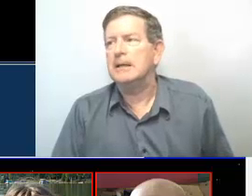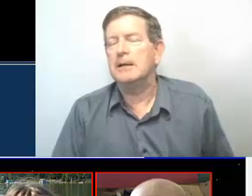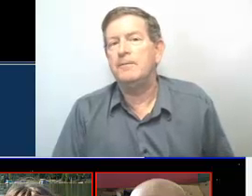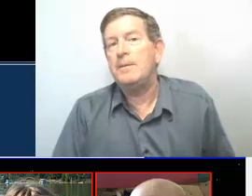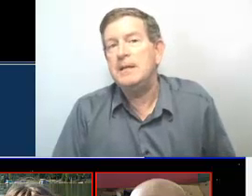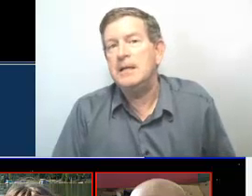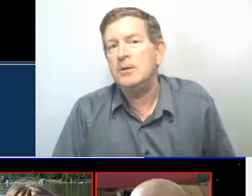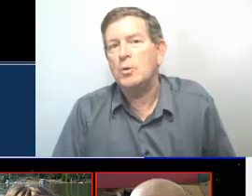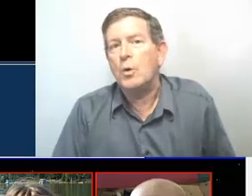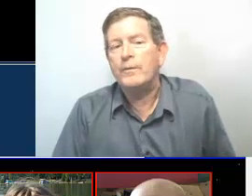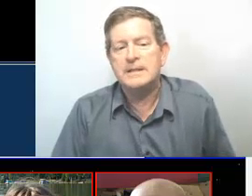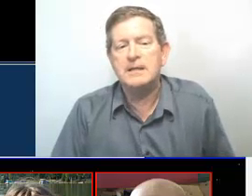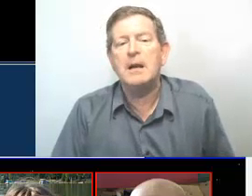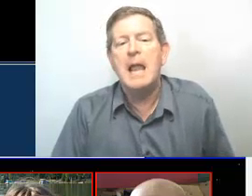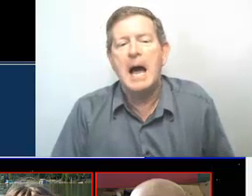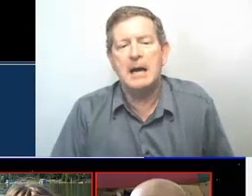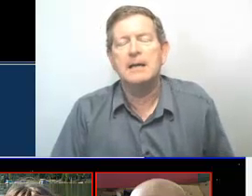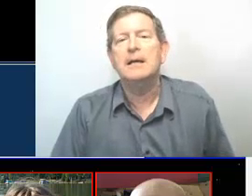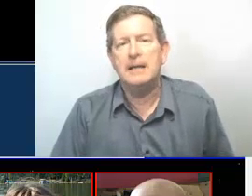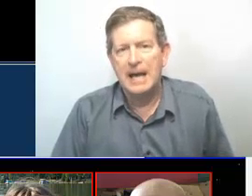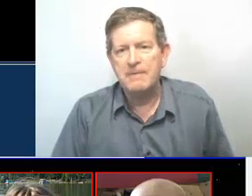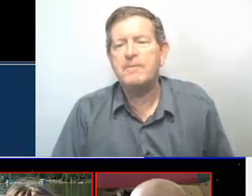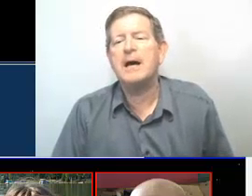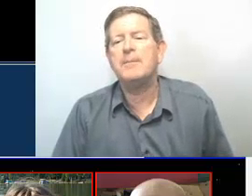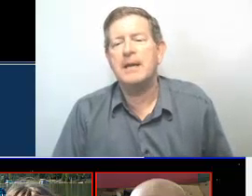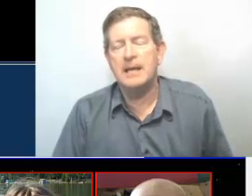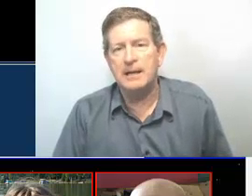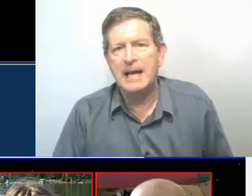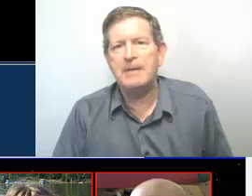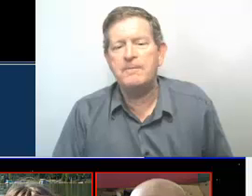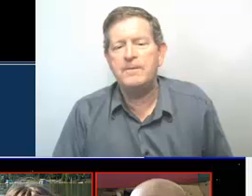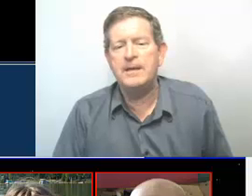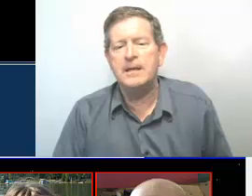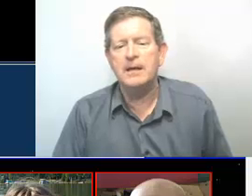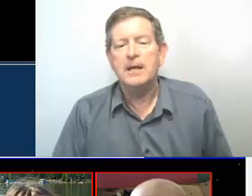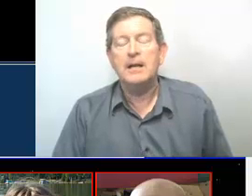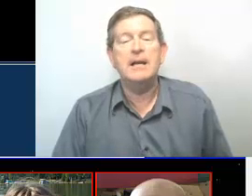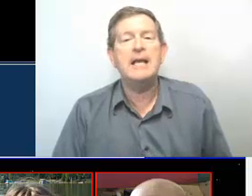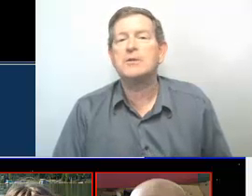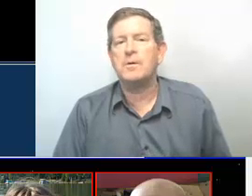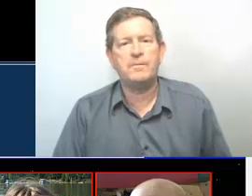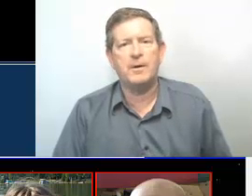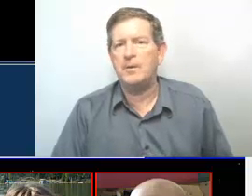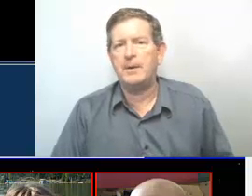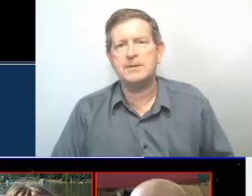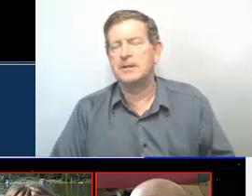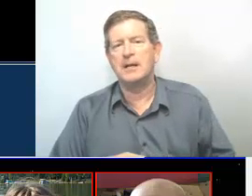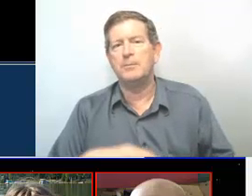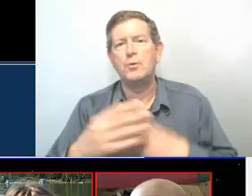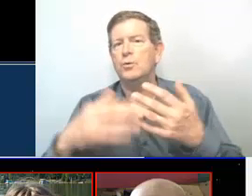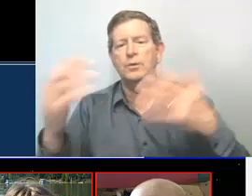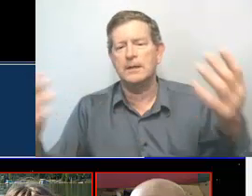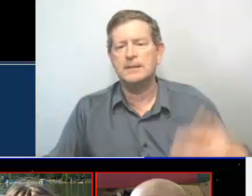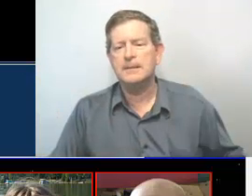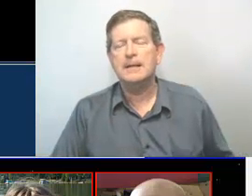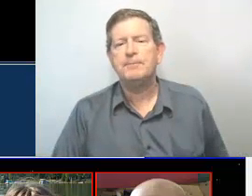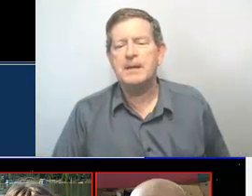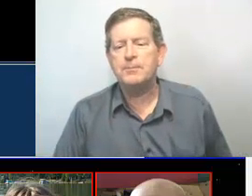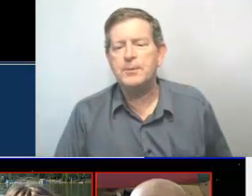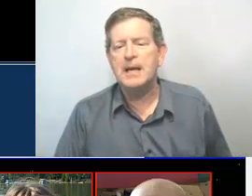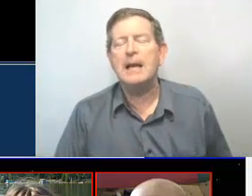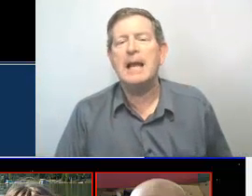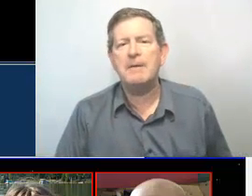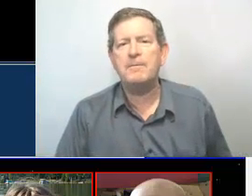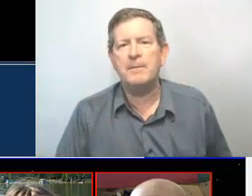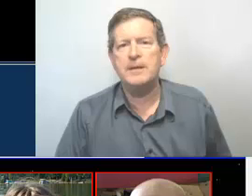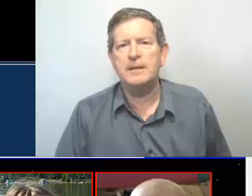personnes féminines. Donc on va dire la femme et la fille. Les enfants, parce qu'il y en a beaucoup, hein,